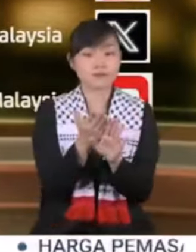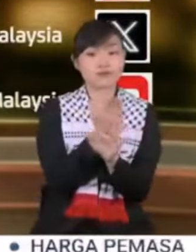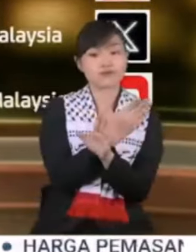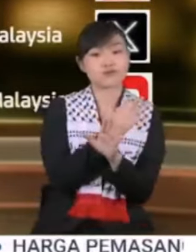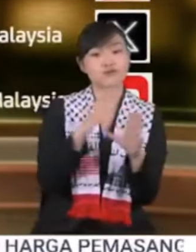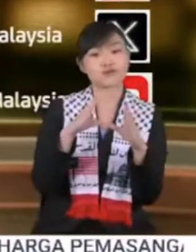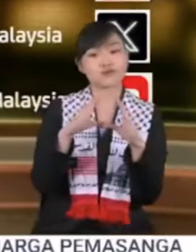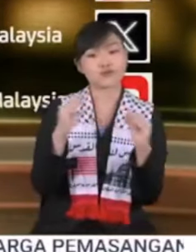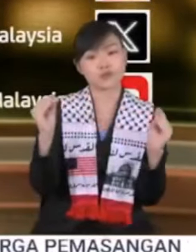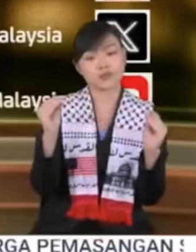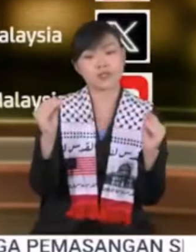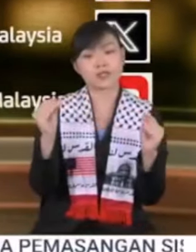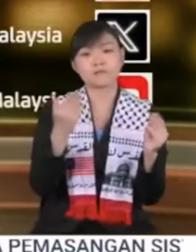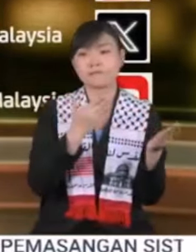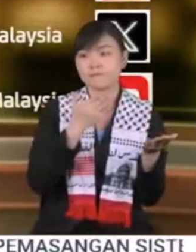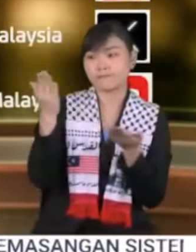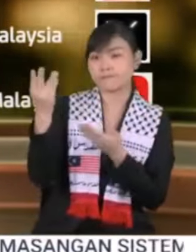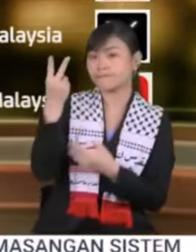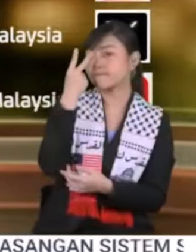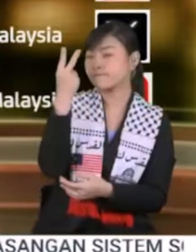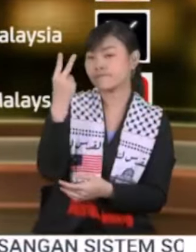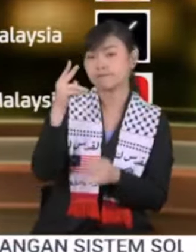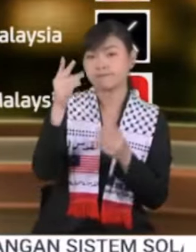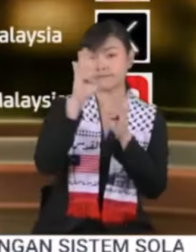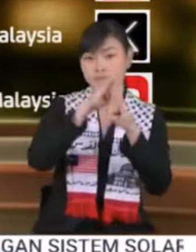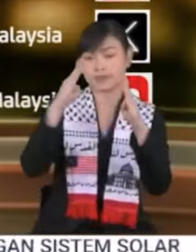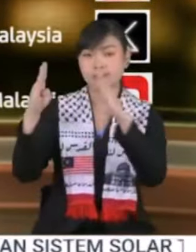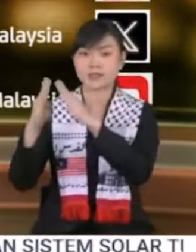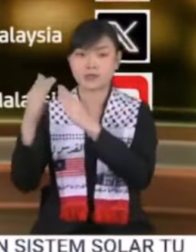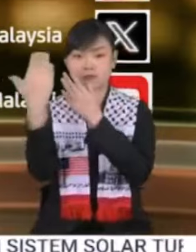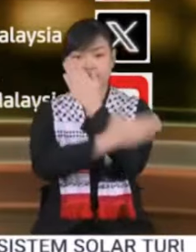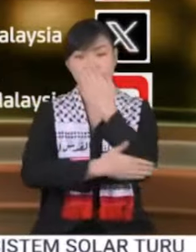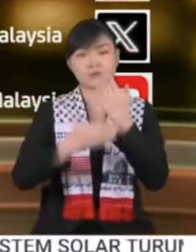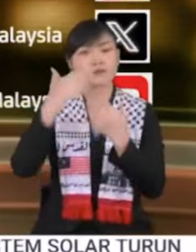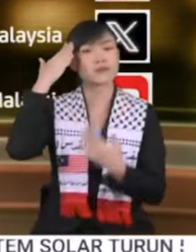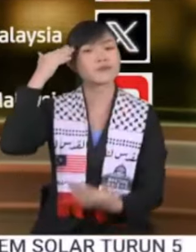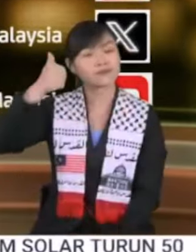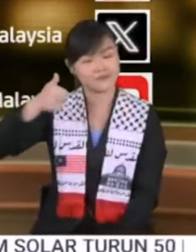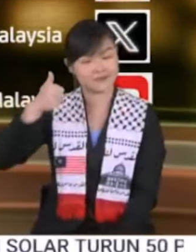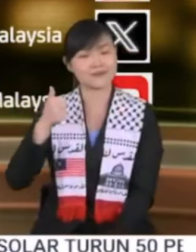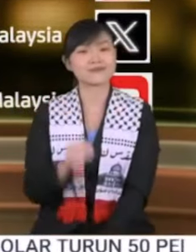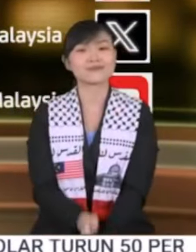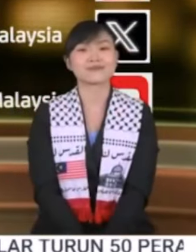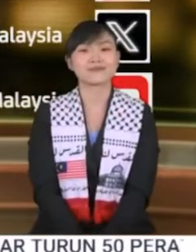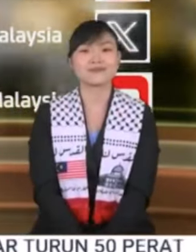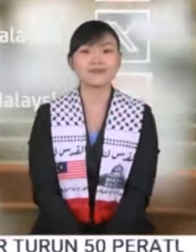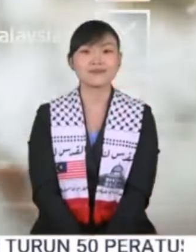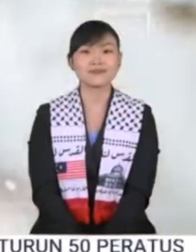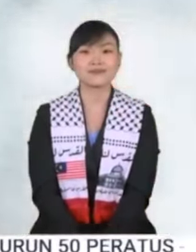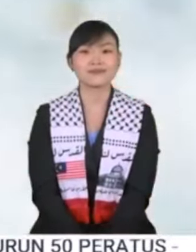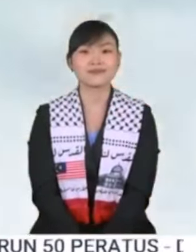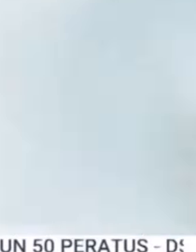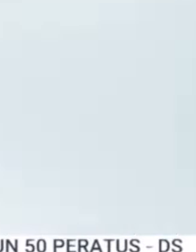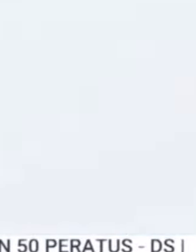lihat tinjauan cuaca bagi bandar-bandar utama di seluruh negara. Assalamualaikum dan salam Malaysia Madani.